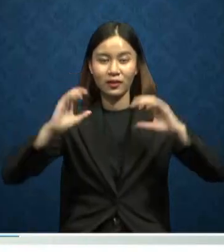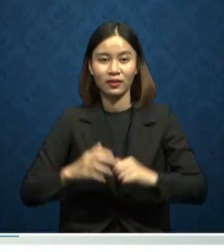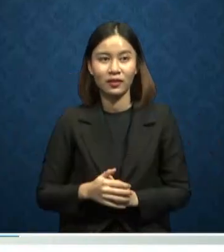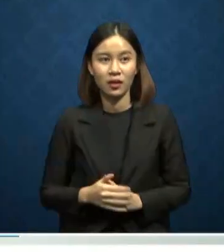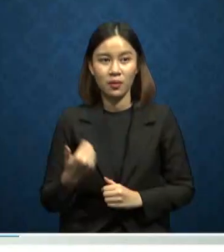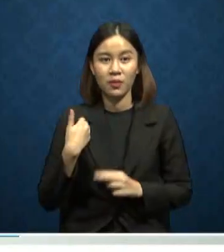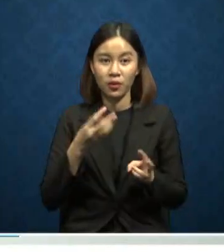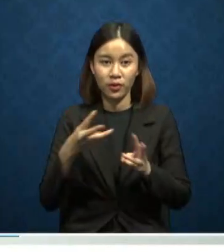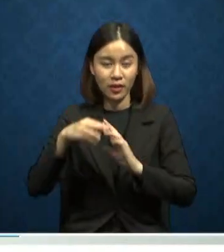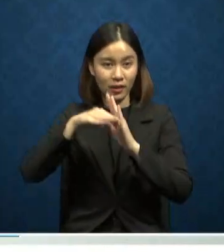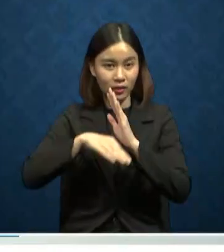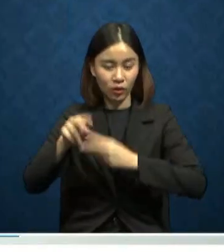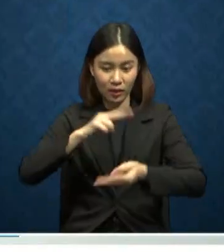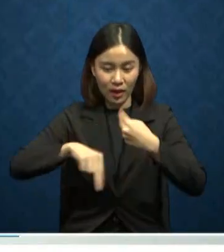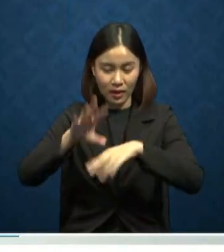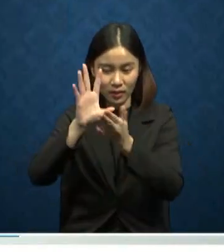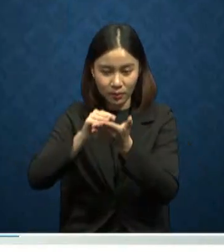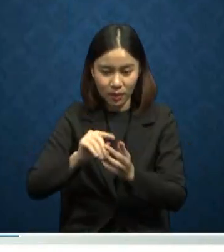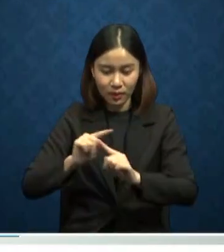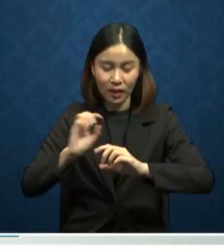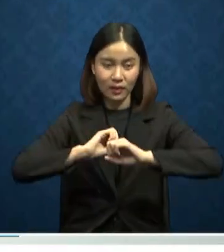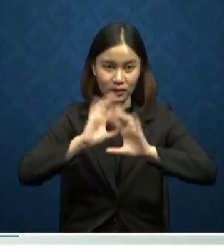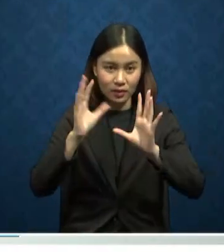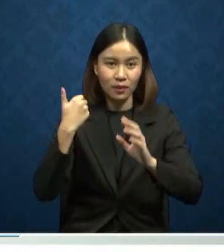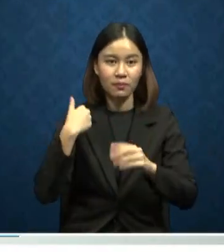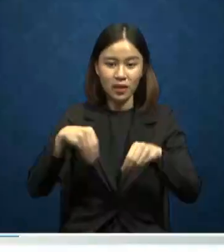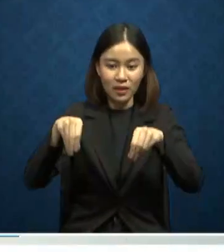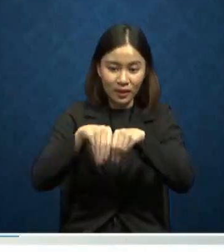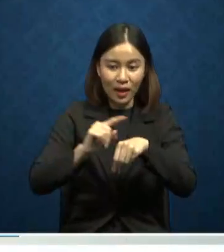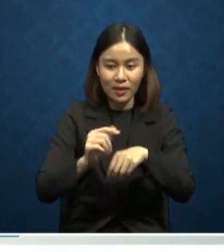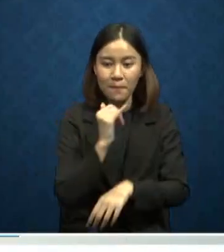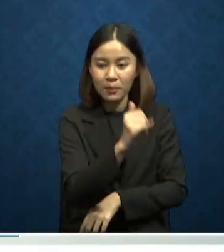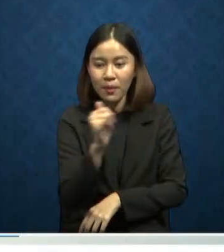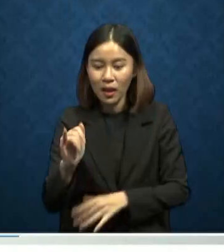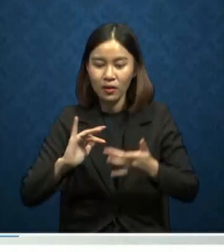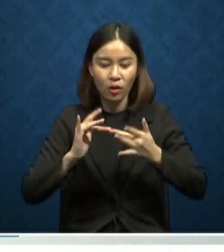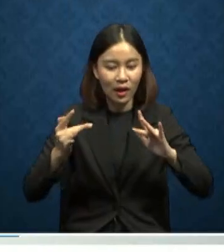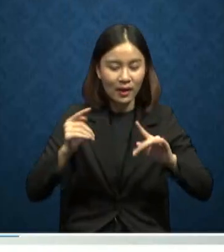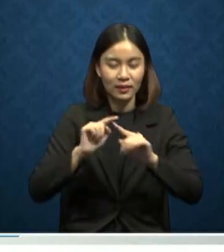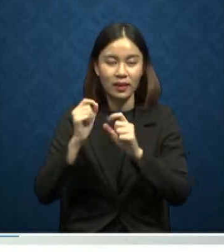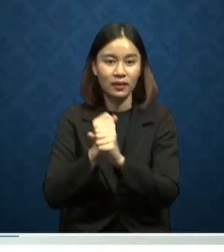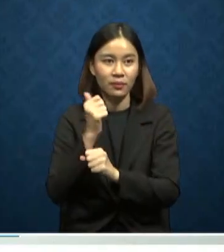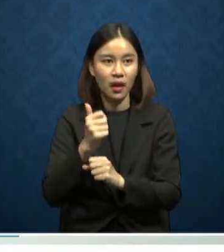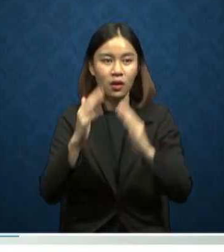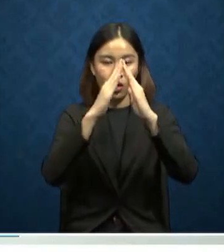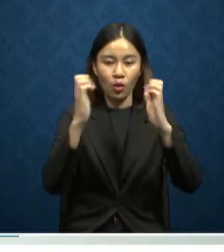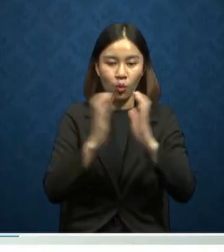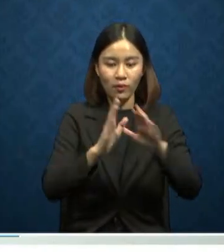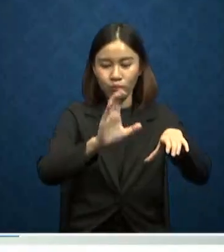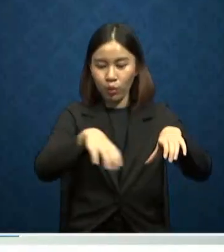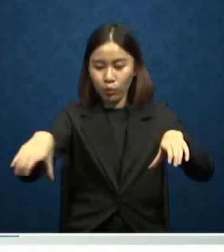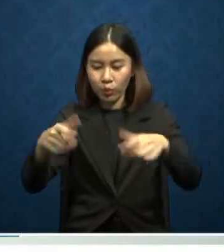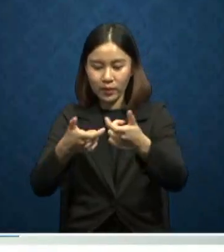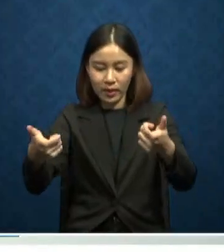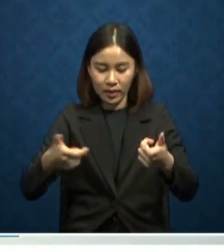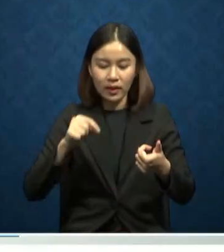มีช่องทางให้เราเซิร์ชไปหาข้อมูลได้ชัดเจนเลยอยู่ใกล้ตรงไหนไปตรงนั้นออนไลน์ก็ได้จริงๆอ่ะทุกวัดผมนำเสนออยู่ในรายงานฉ